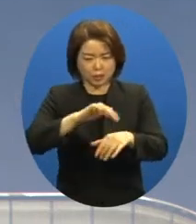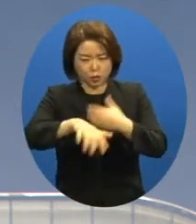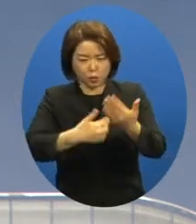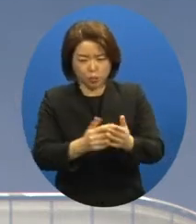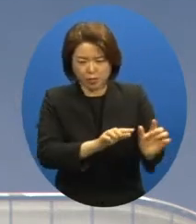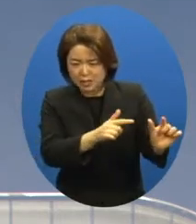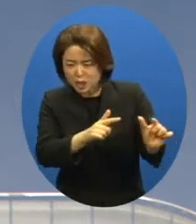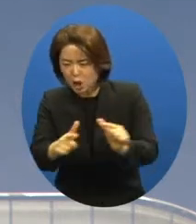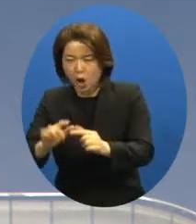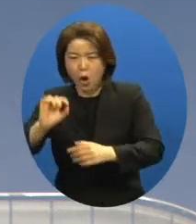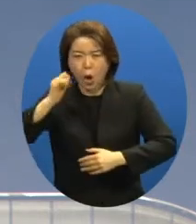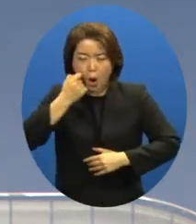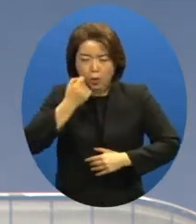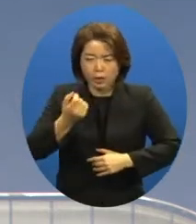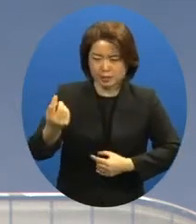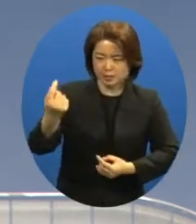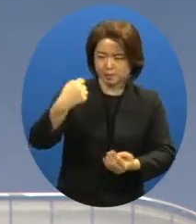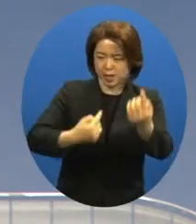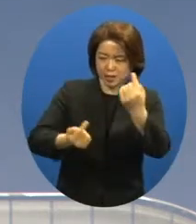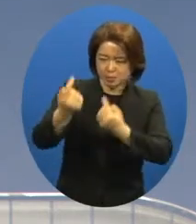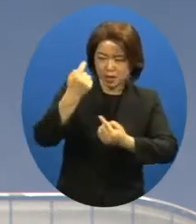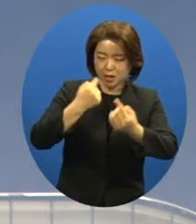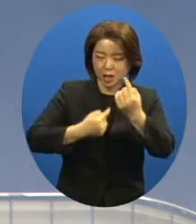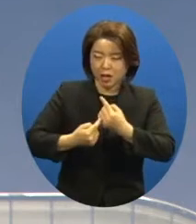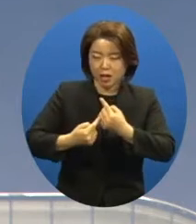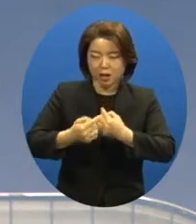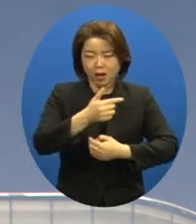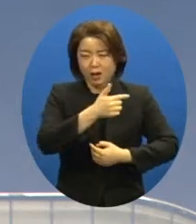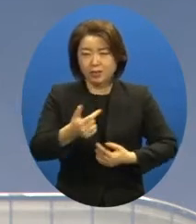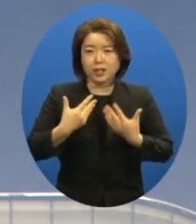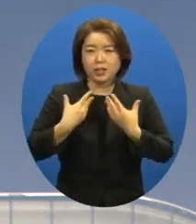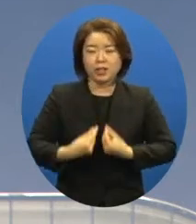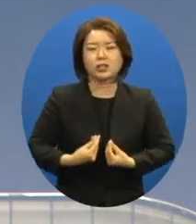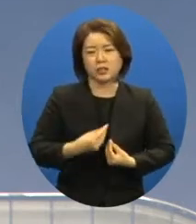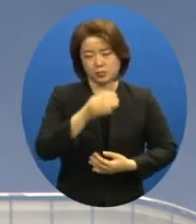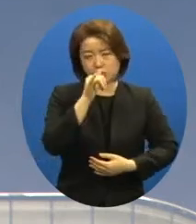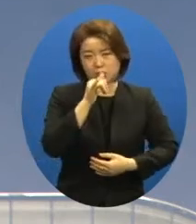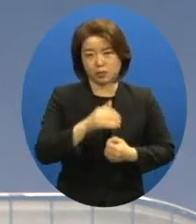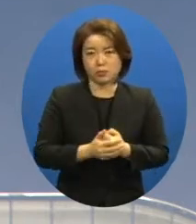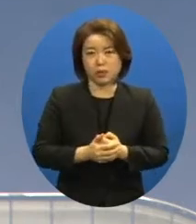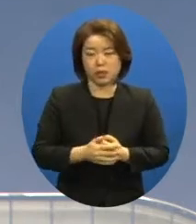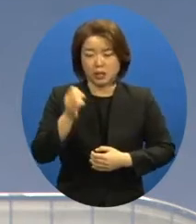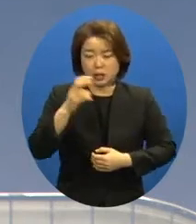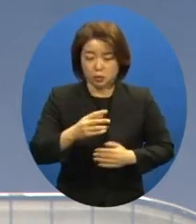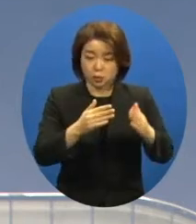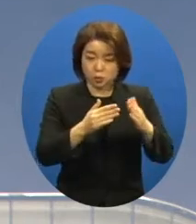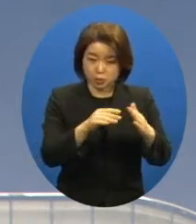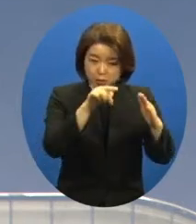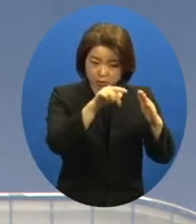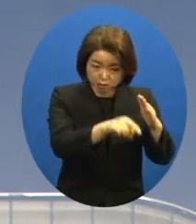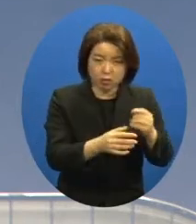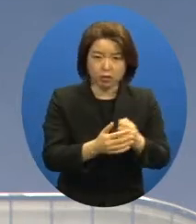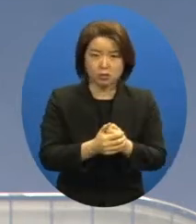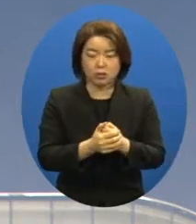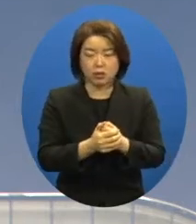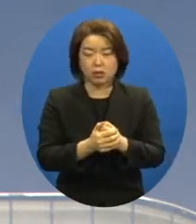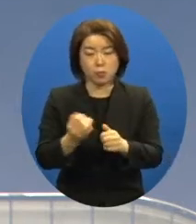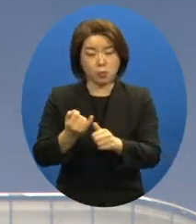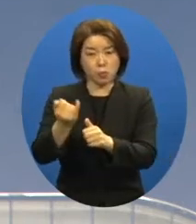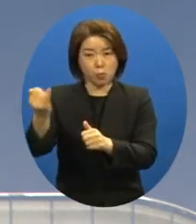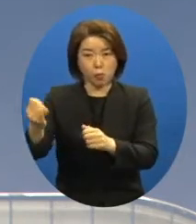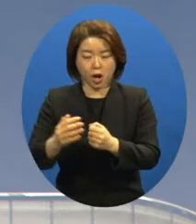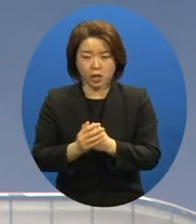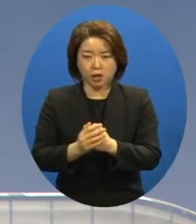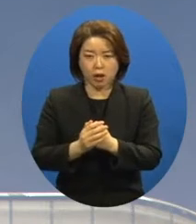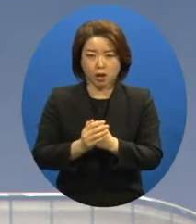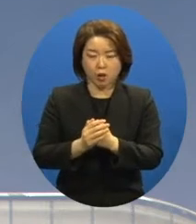일이 겹치면서 크게 낙심하고 좌절했었습니다. 그러고는 집에 들어갔는데 아내가